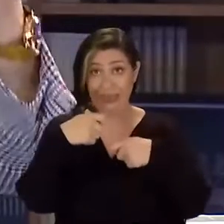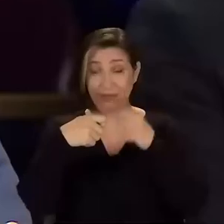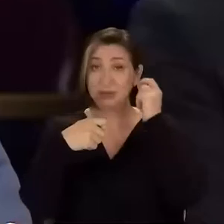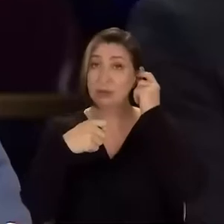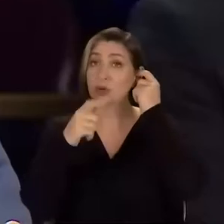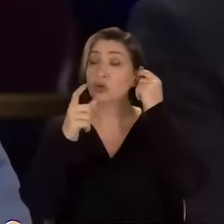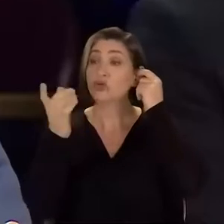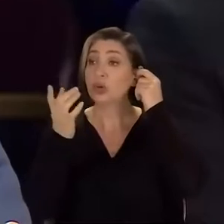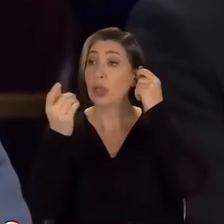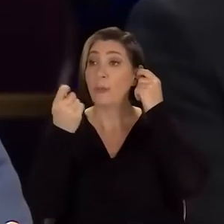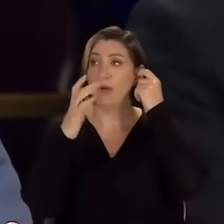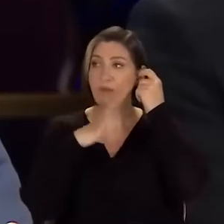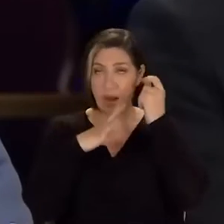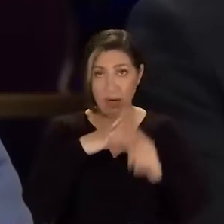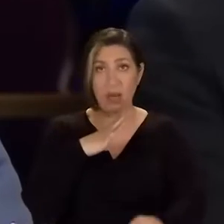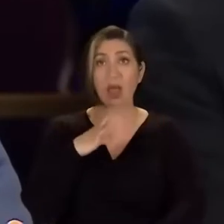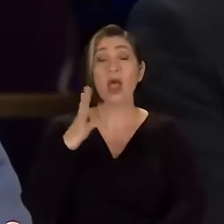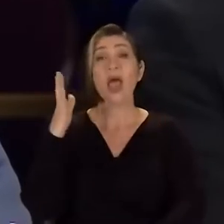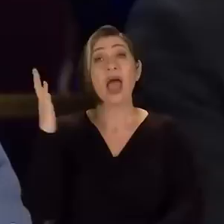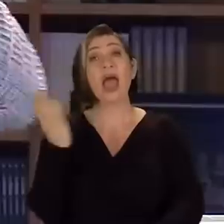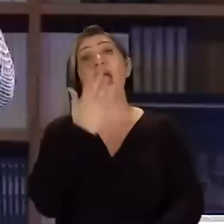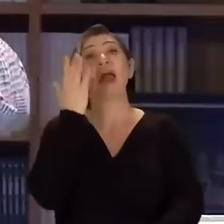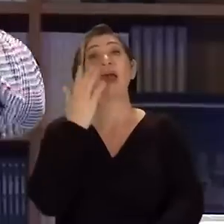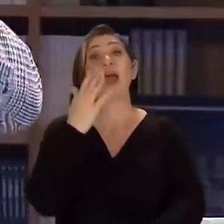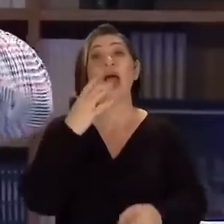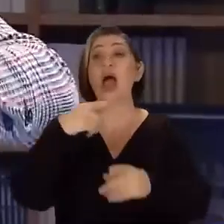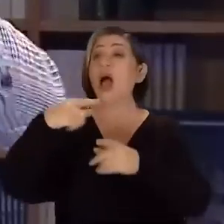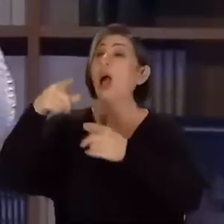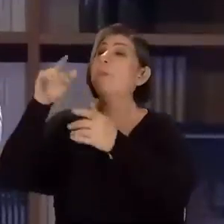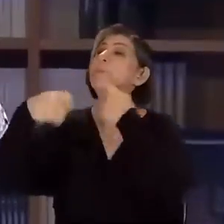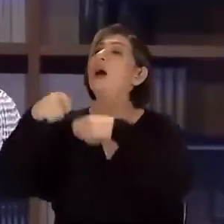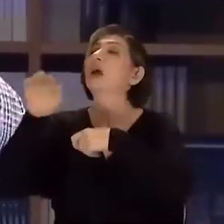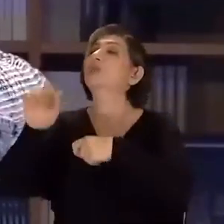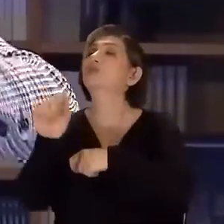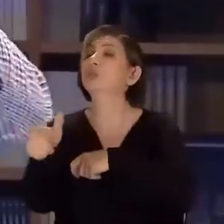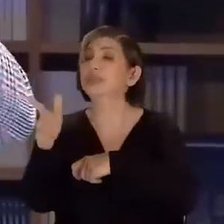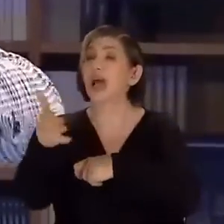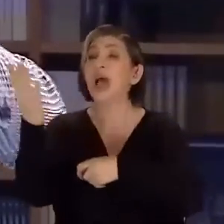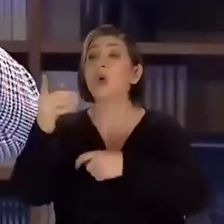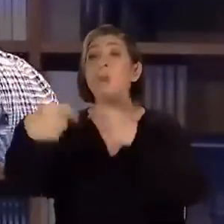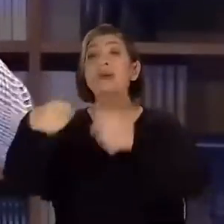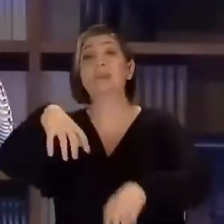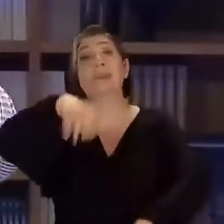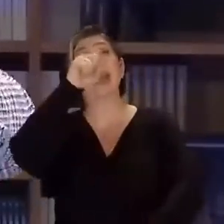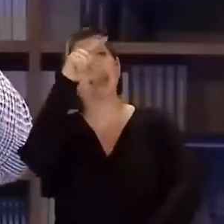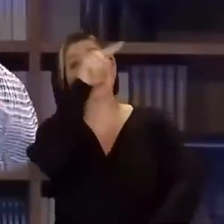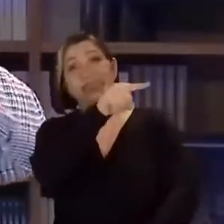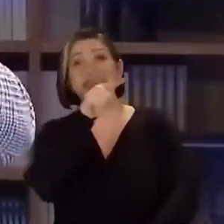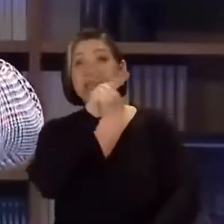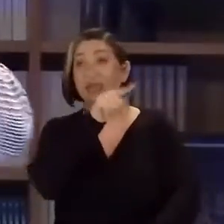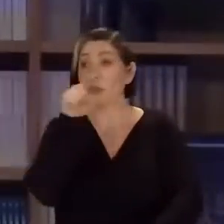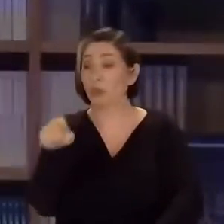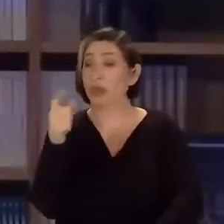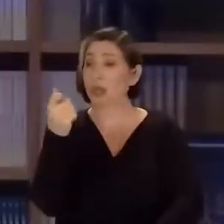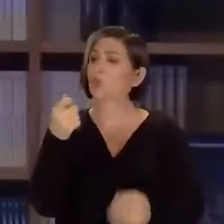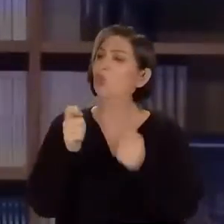Merkez Bankası'nın şu kadar param var. Ey aracı banka, ey banka şubesi, ey o banka, şu isimli banka, sen de